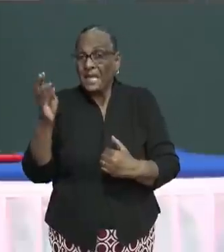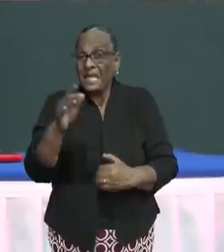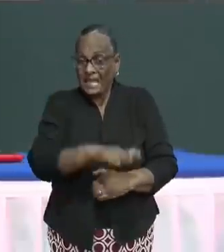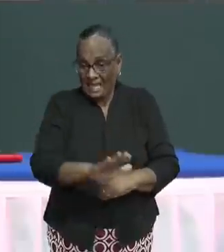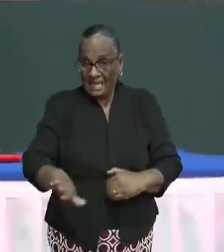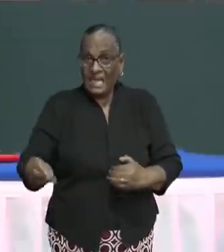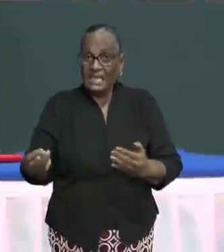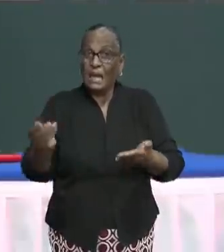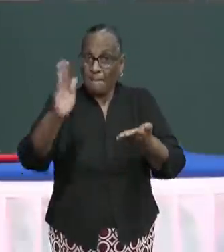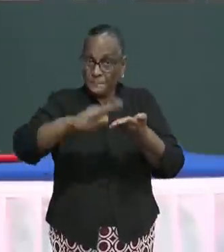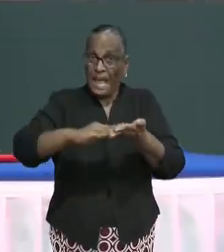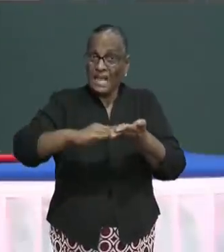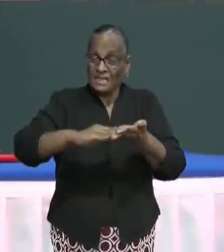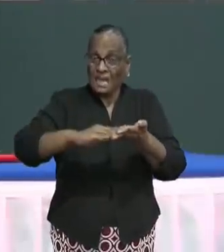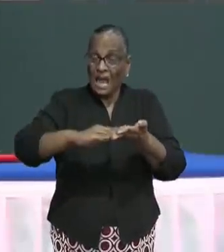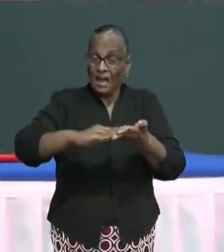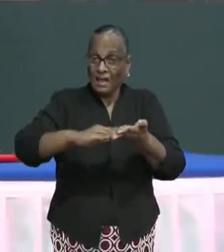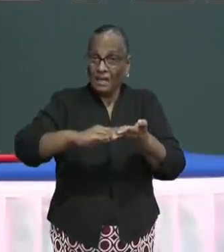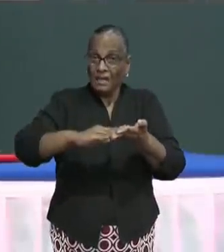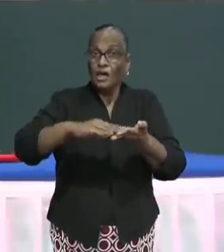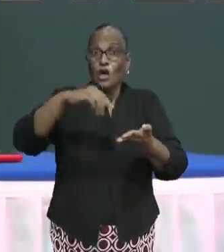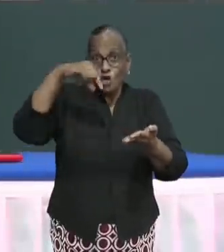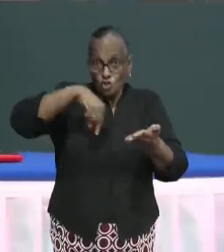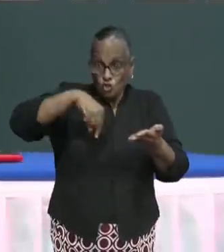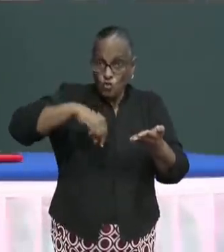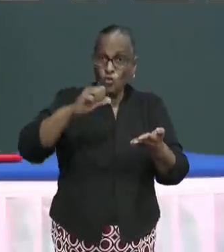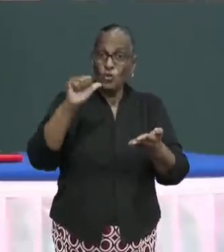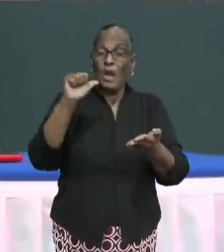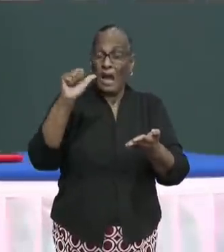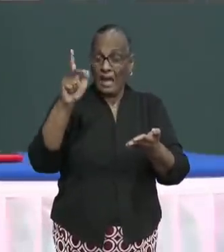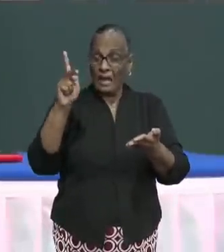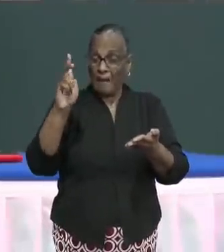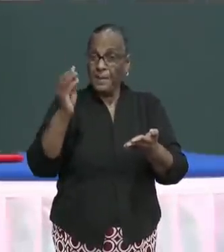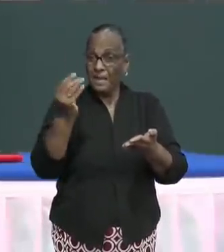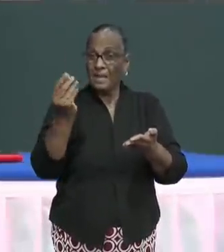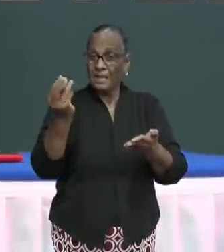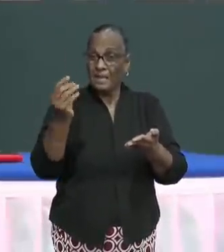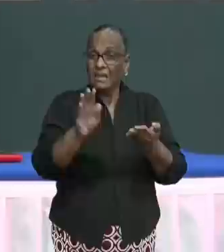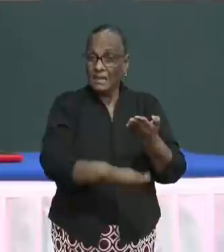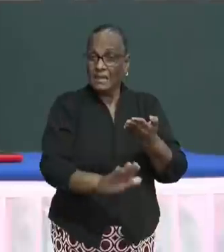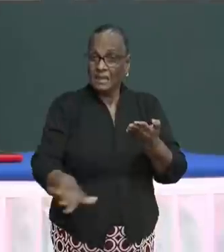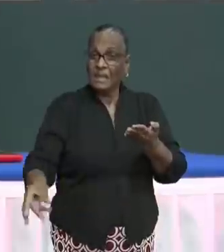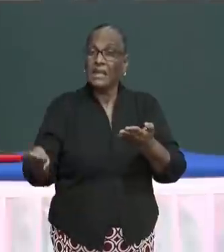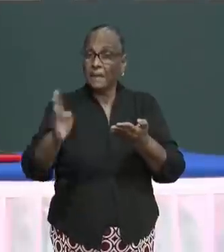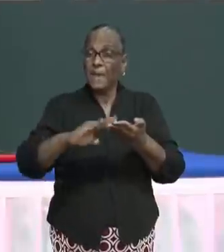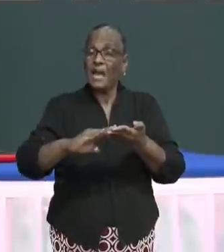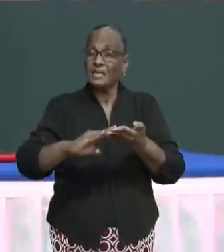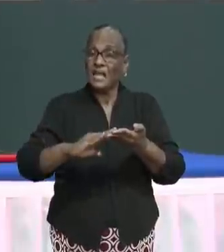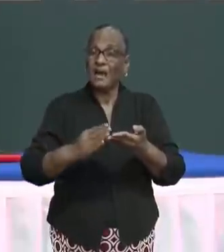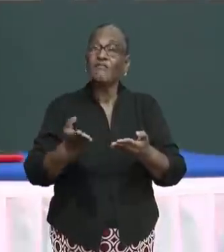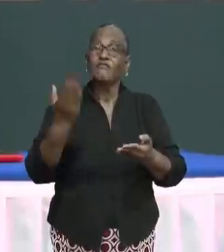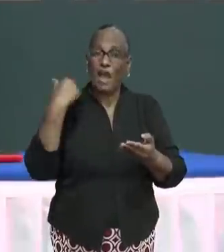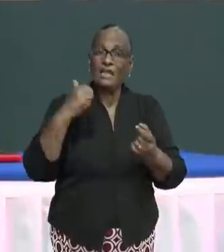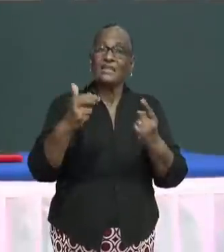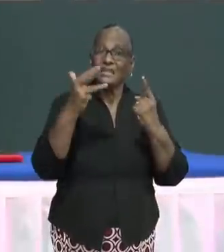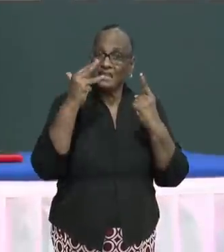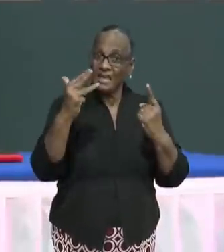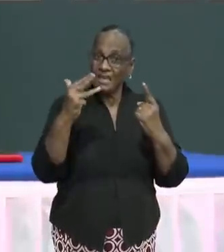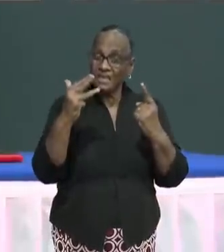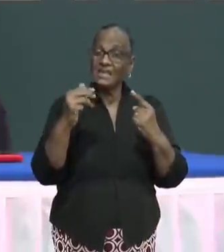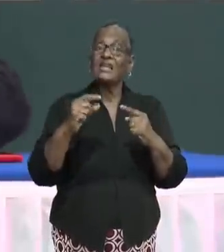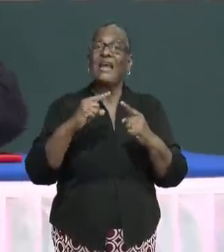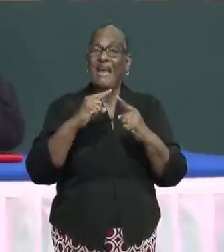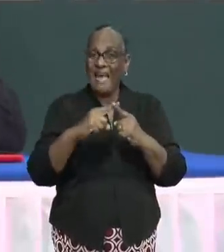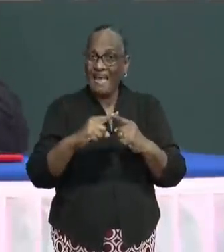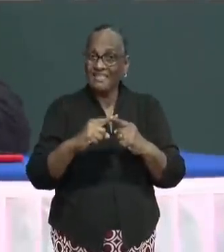die u akb money over a jari 2019 Aange een COVID-steun